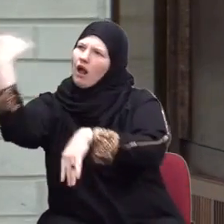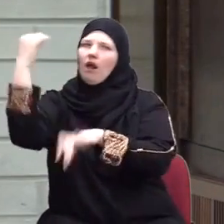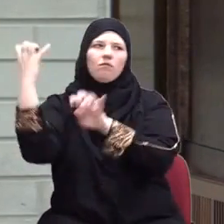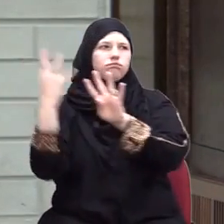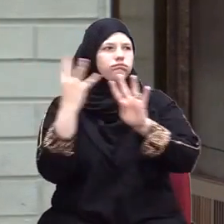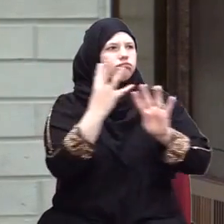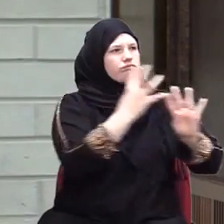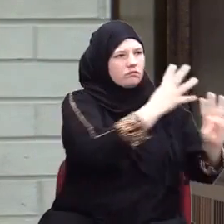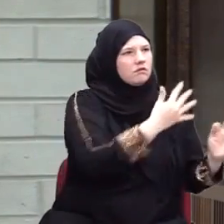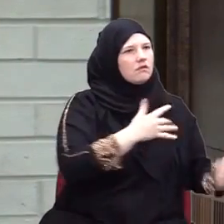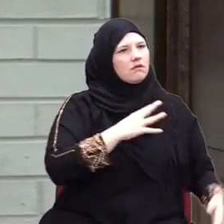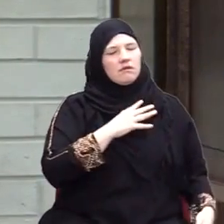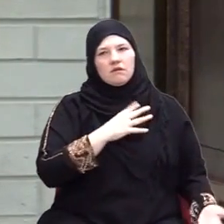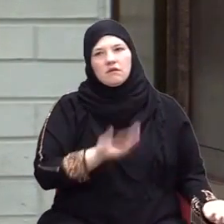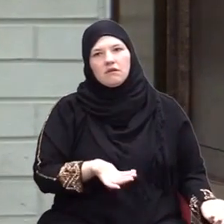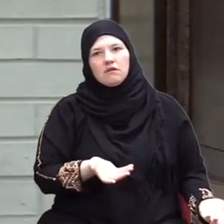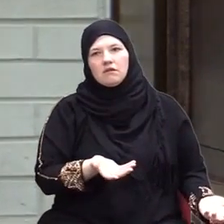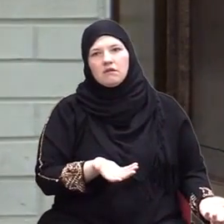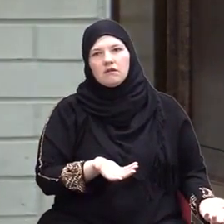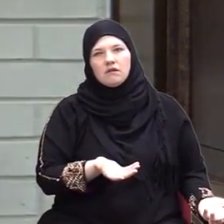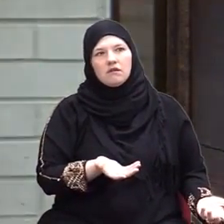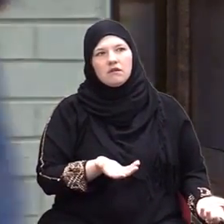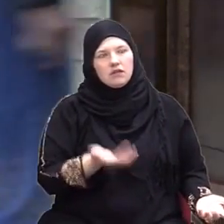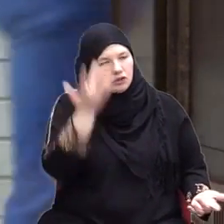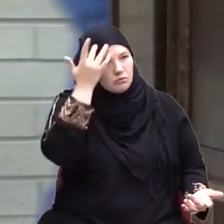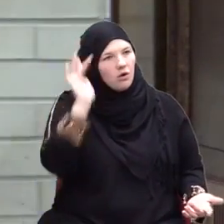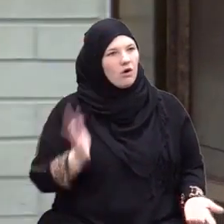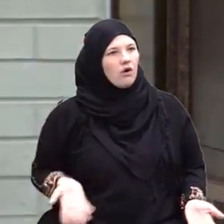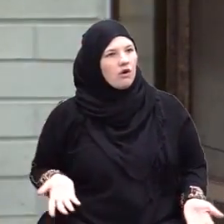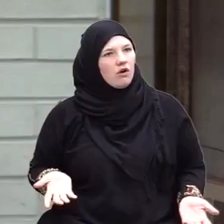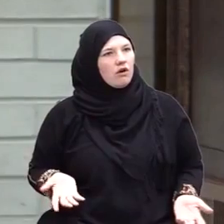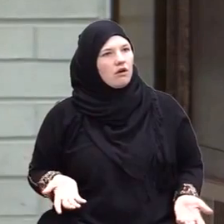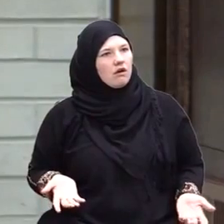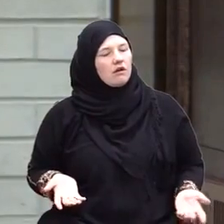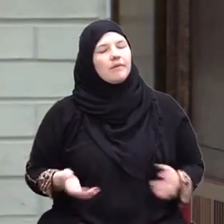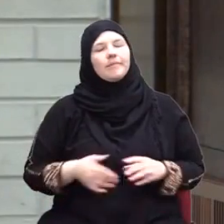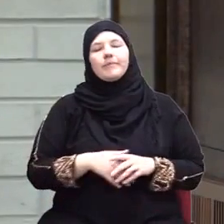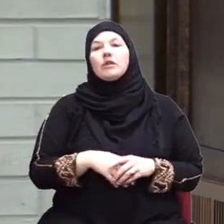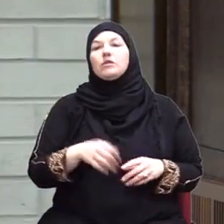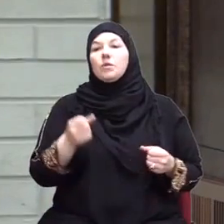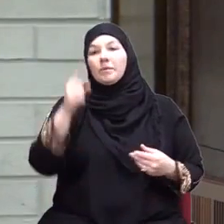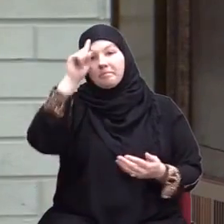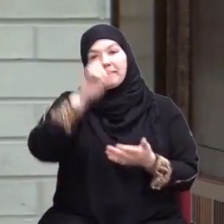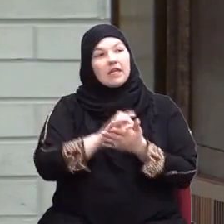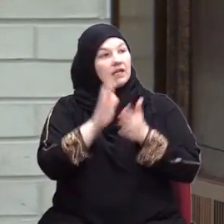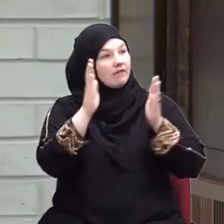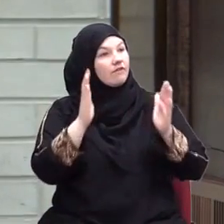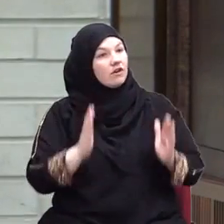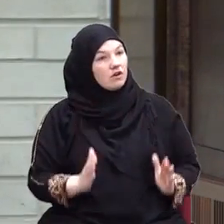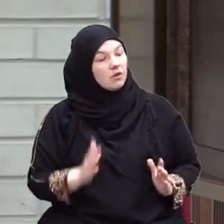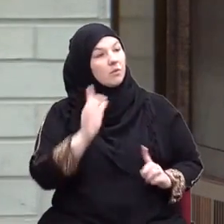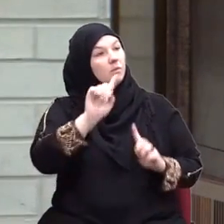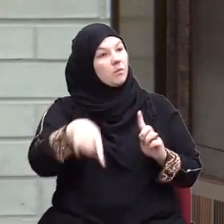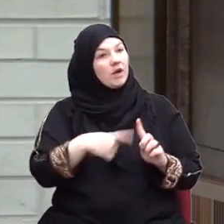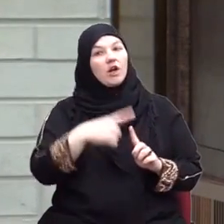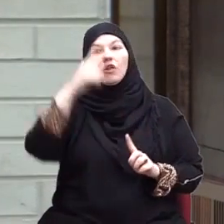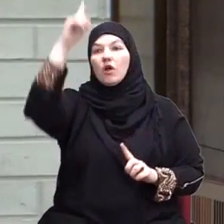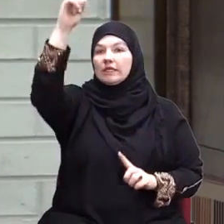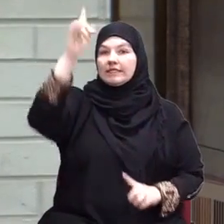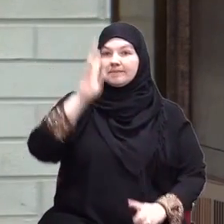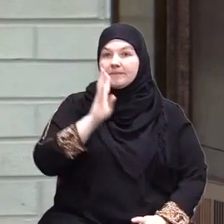فَأَمَّا الَّذِينَ آمَنُوا فَيَعْلَمُونَ أَنَّهُ الْحَقُّ مِنْ رَبِّهِمْ. So the believers, when Allah